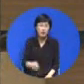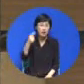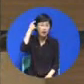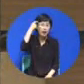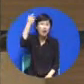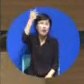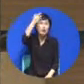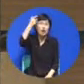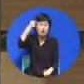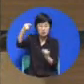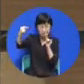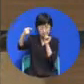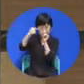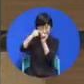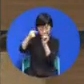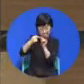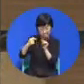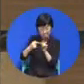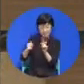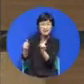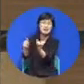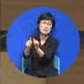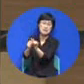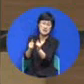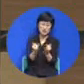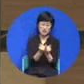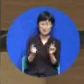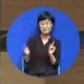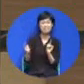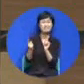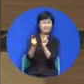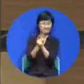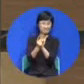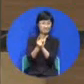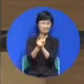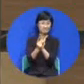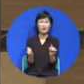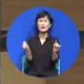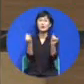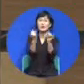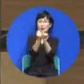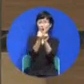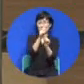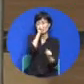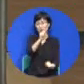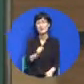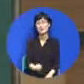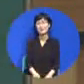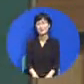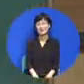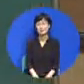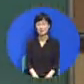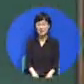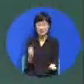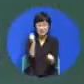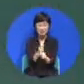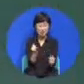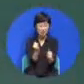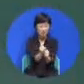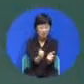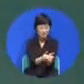소통되는 사람 만나요. 그럼 여러분들은 대성합니다. If you can meet with a person and have true spiritual communication, you can have success in that